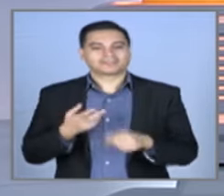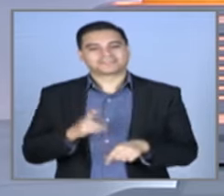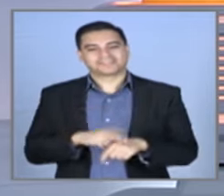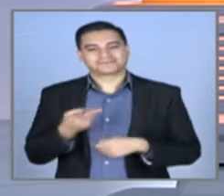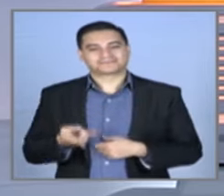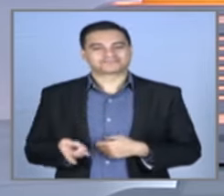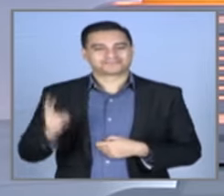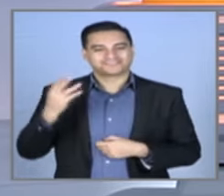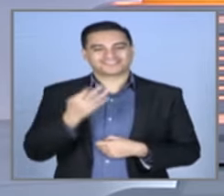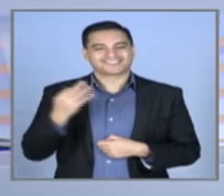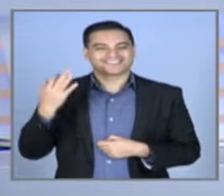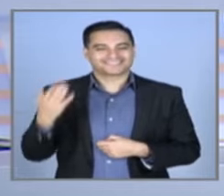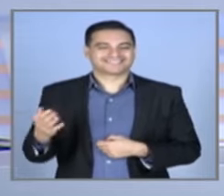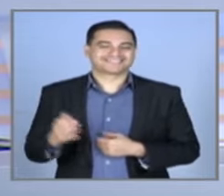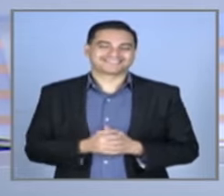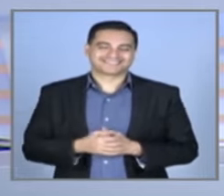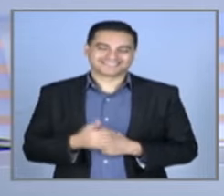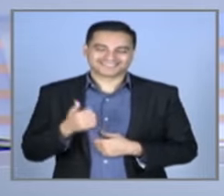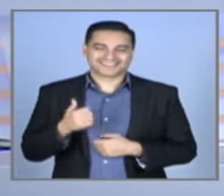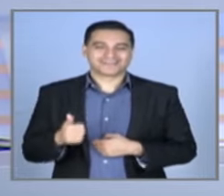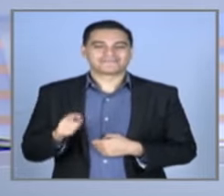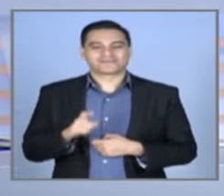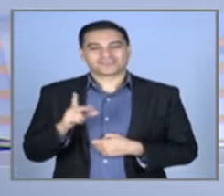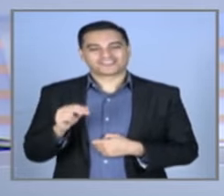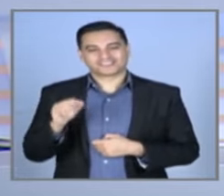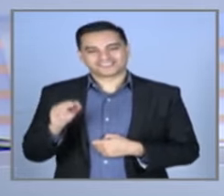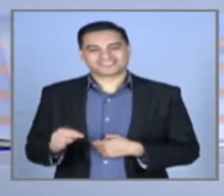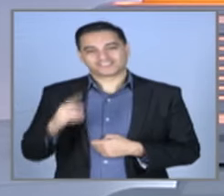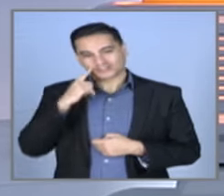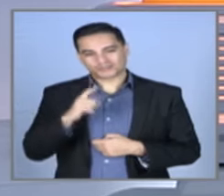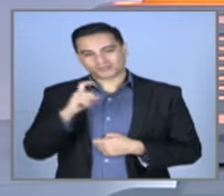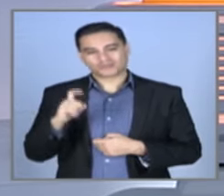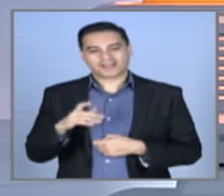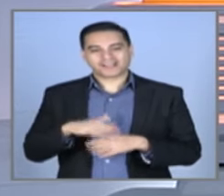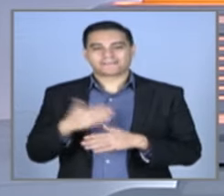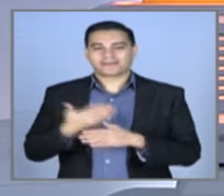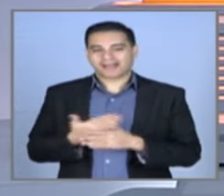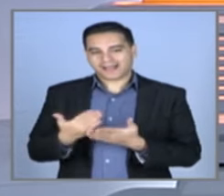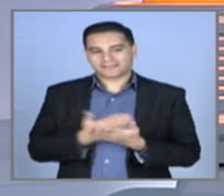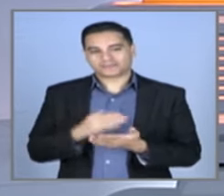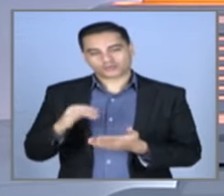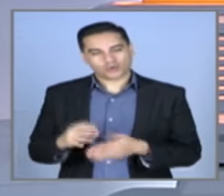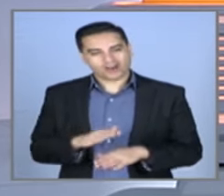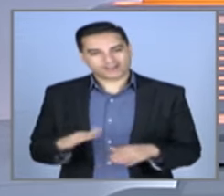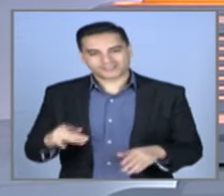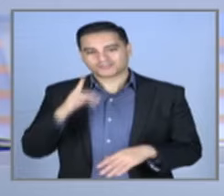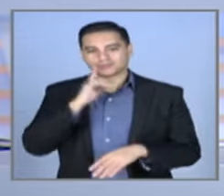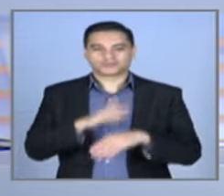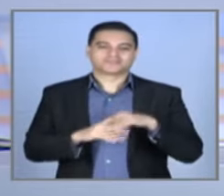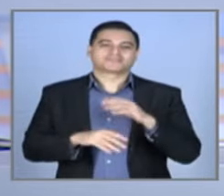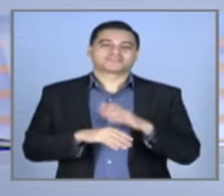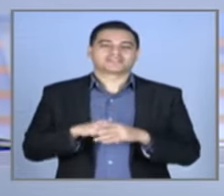قدرات ذهنية تاني. تمام. سؤال ب 20 نقطة لأن أنتوا خدتوا الجوكر في السؤال الأول.